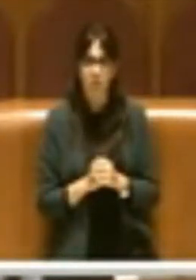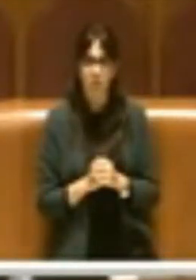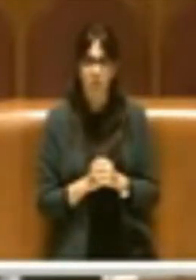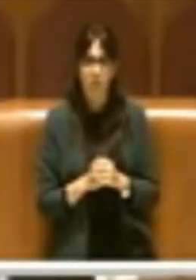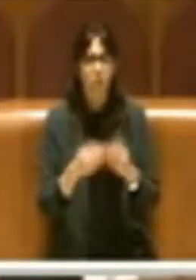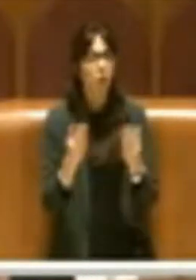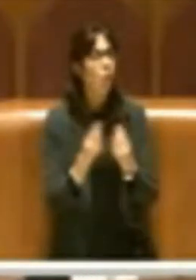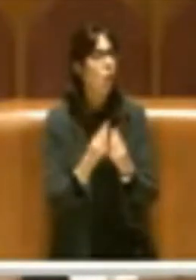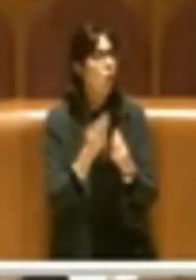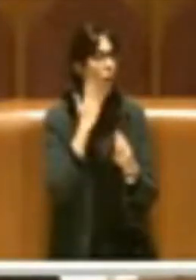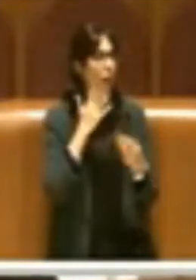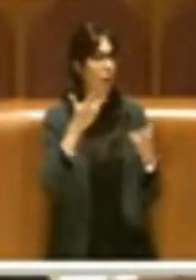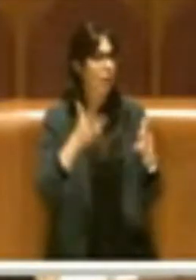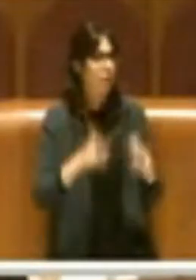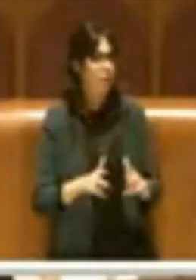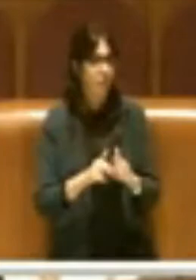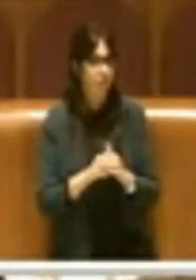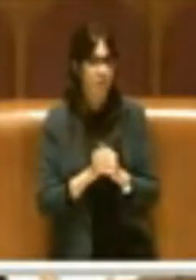Colleghi, prendete posto.